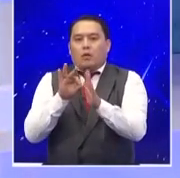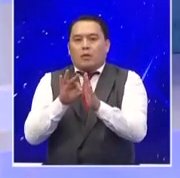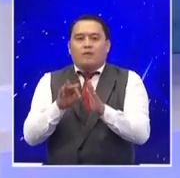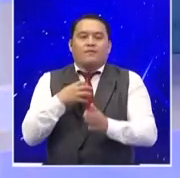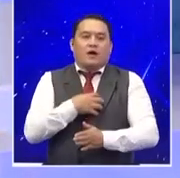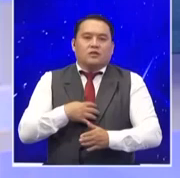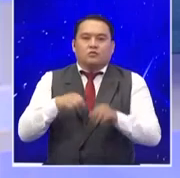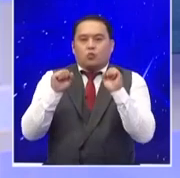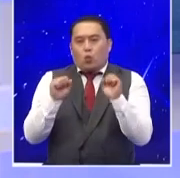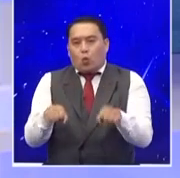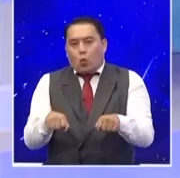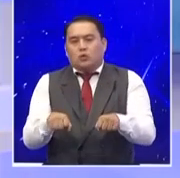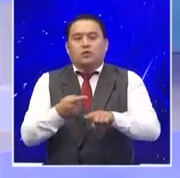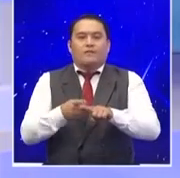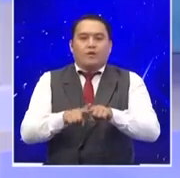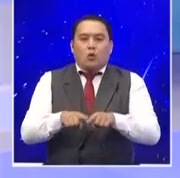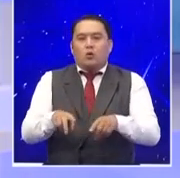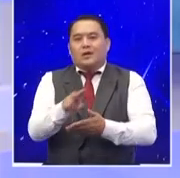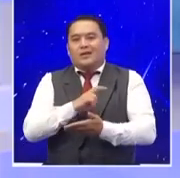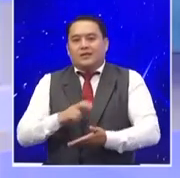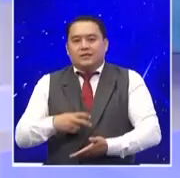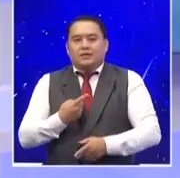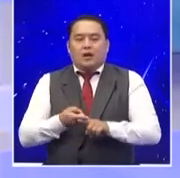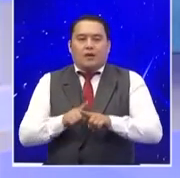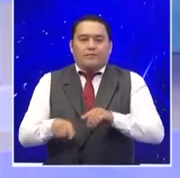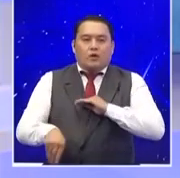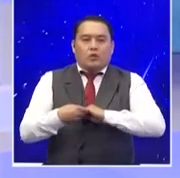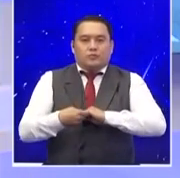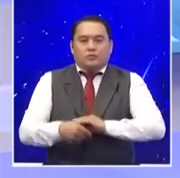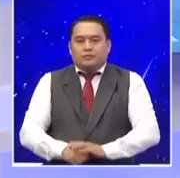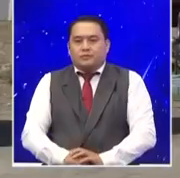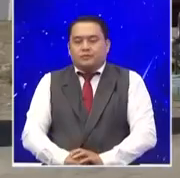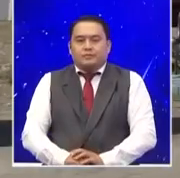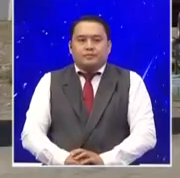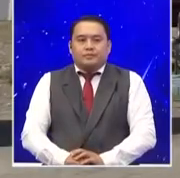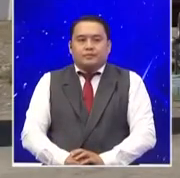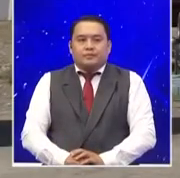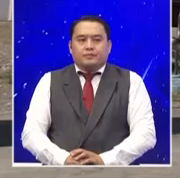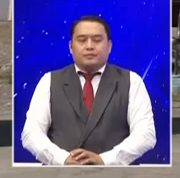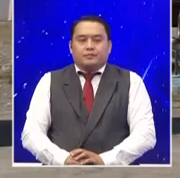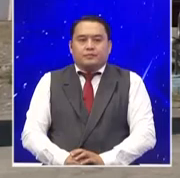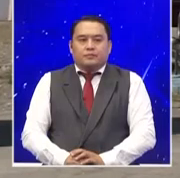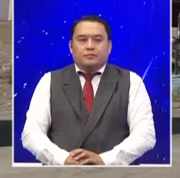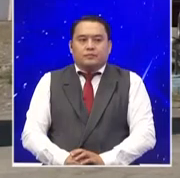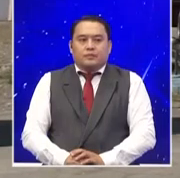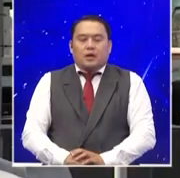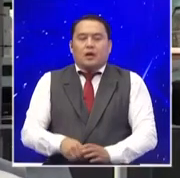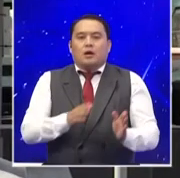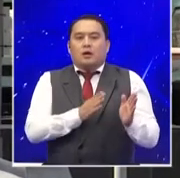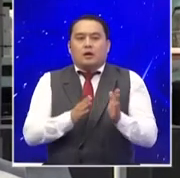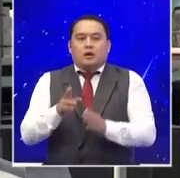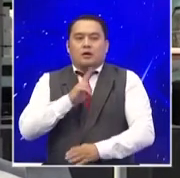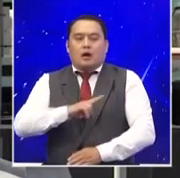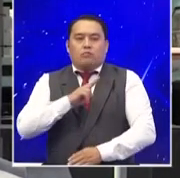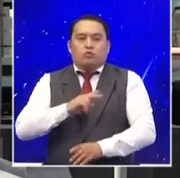потенциально возможными коррупционными рисками. Подробнее расскажет Рустам Аралбаев. С началом пандемии привычный ритм работы водителей